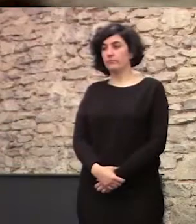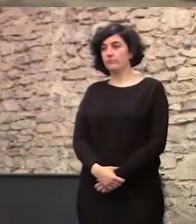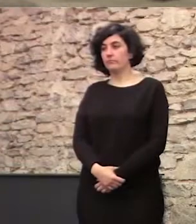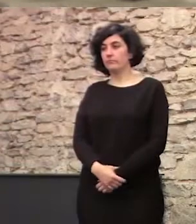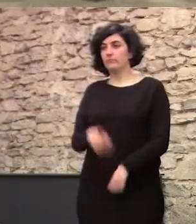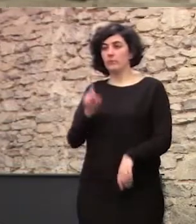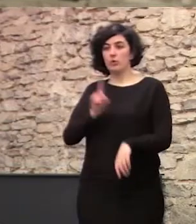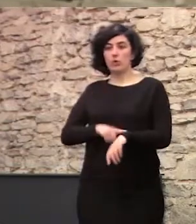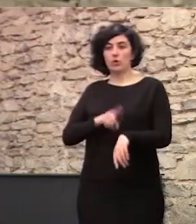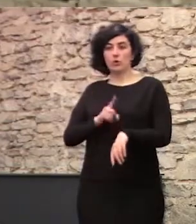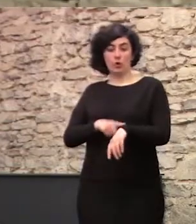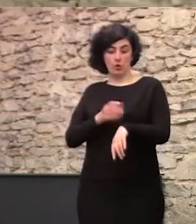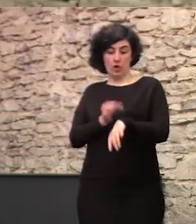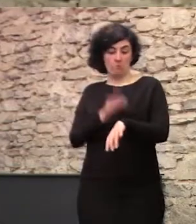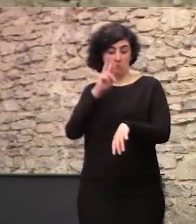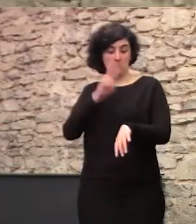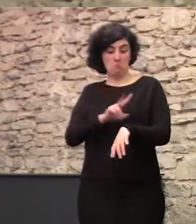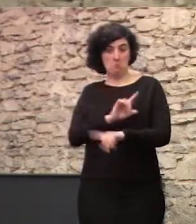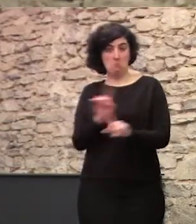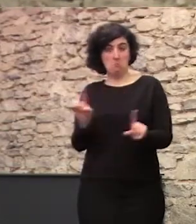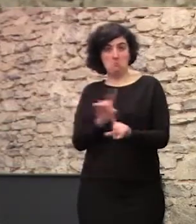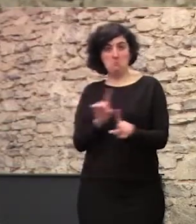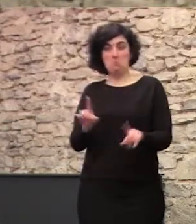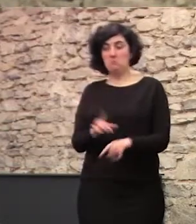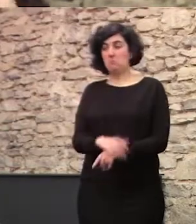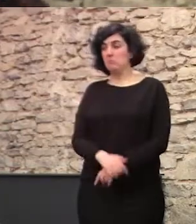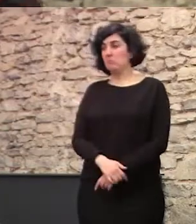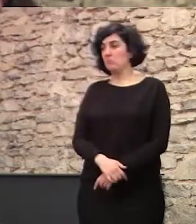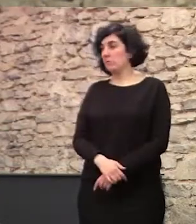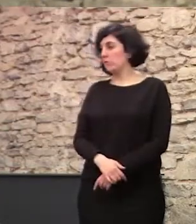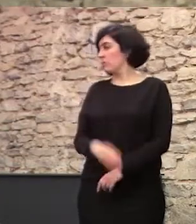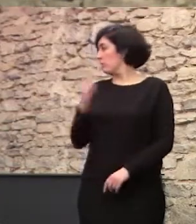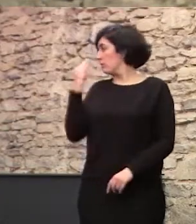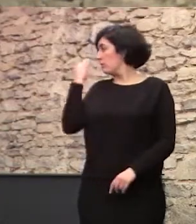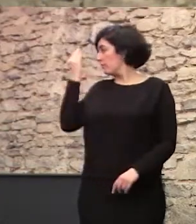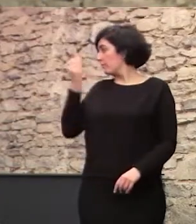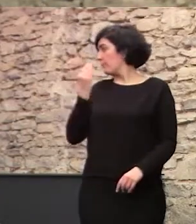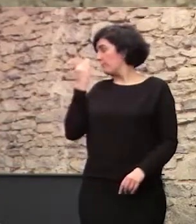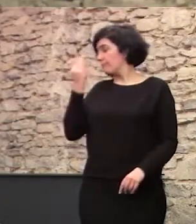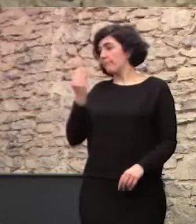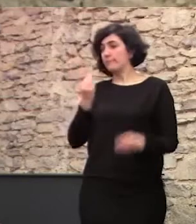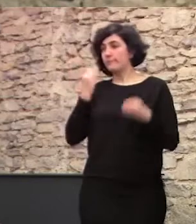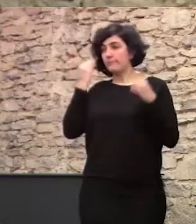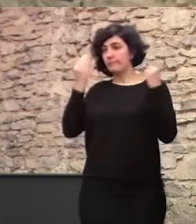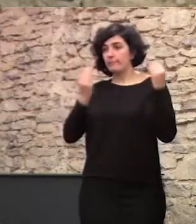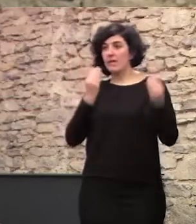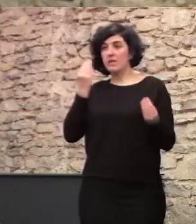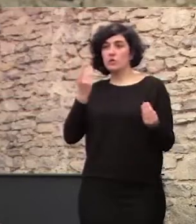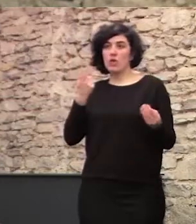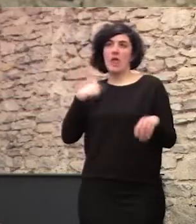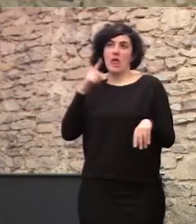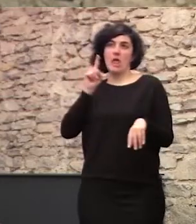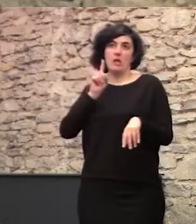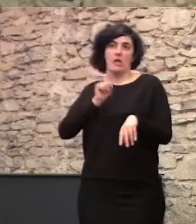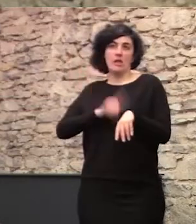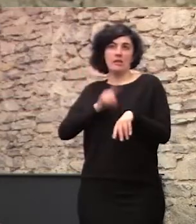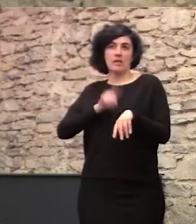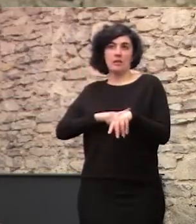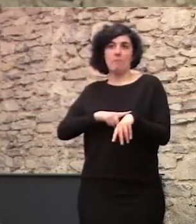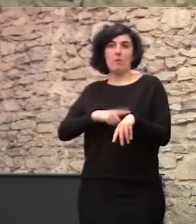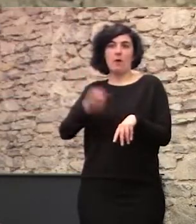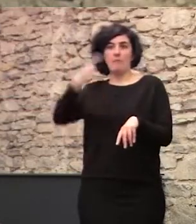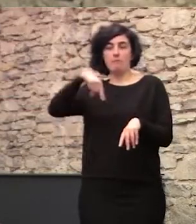Erloju gabe gabiz. Orduan, uste du badala garaia zuei hitza emateko eta